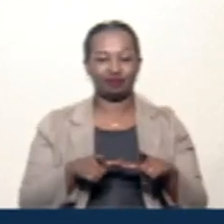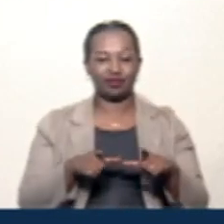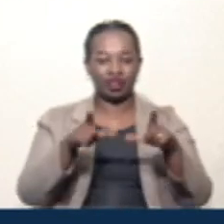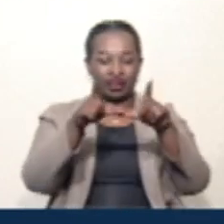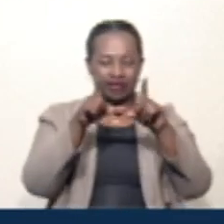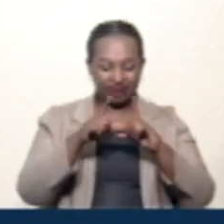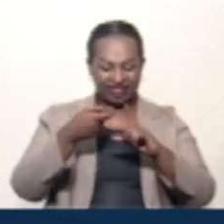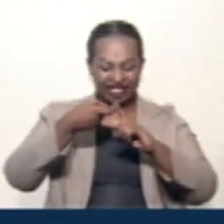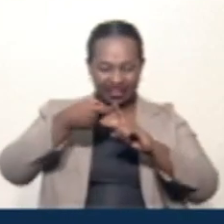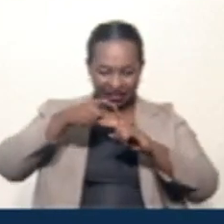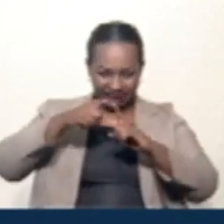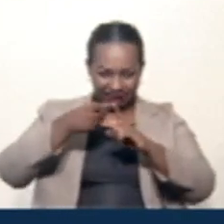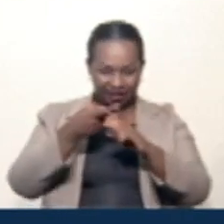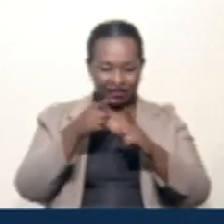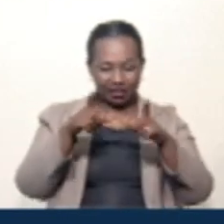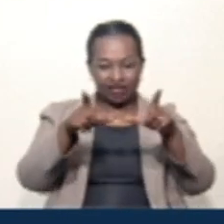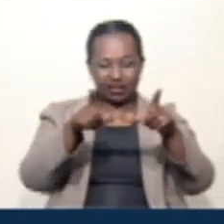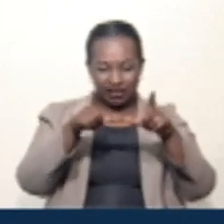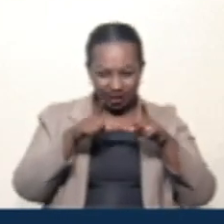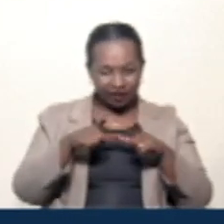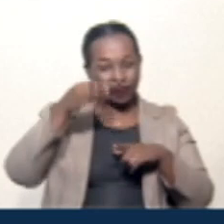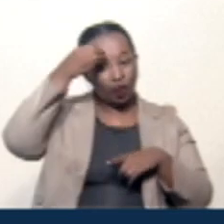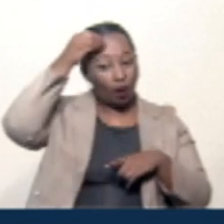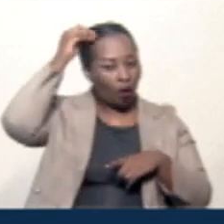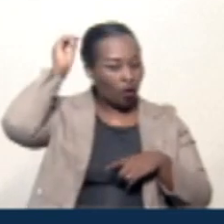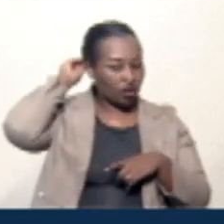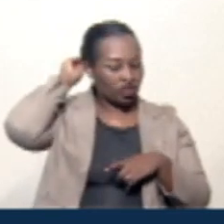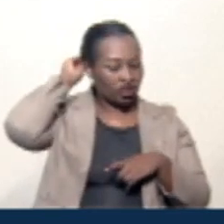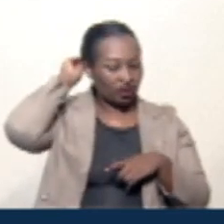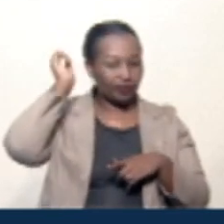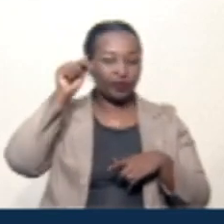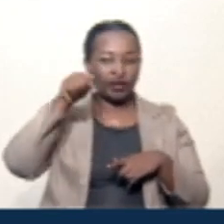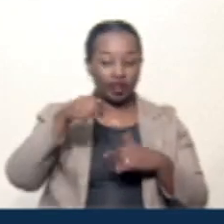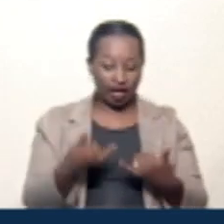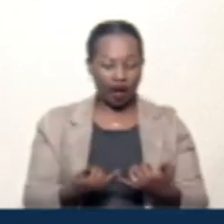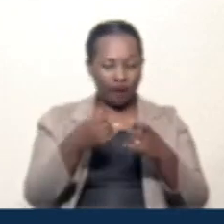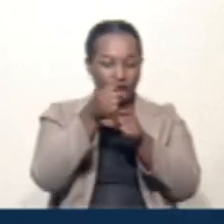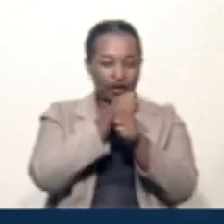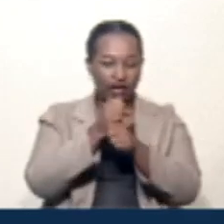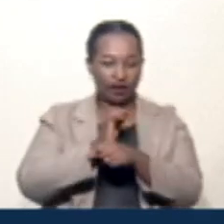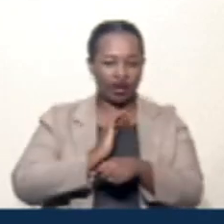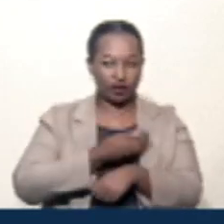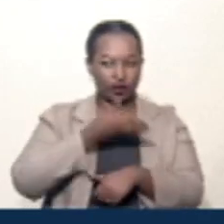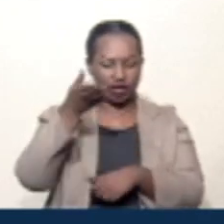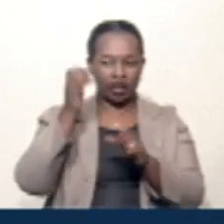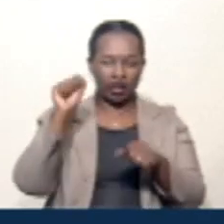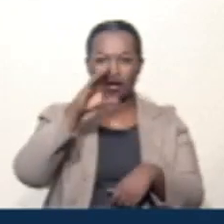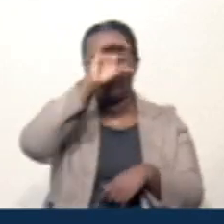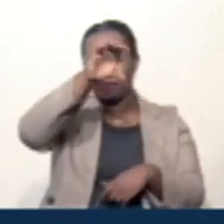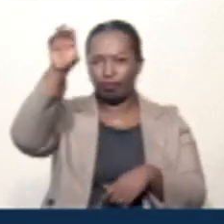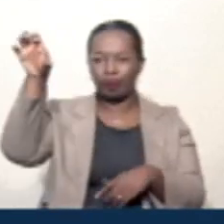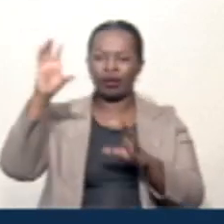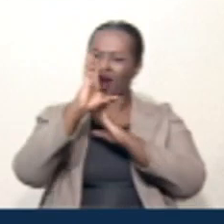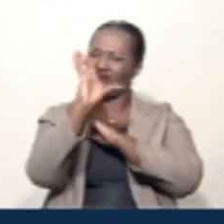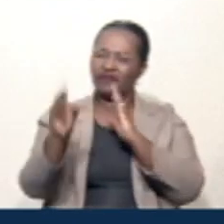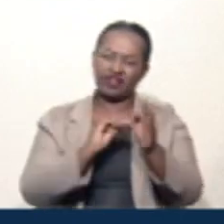bita mu Kinyarwanda cyangwa se certificate of origin, ku buryo ubu ngubu ikafe yacu irahari ishobora kuzenguruka hose muri Afurika,